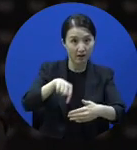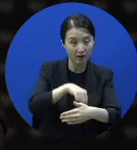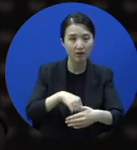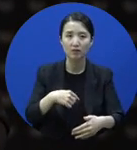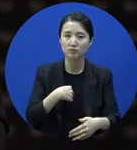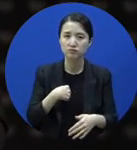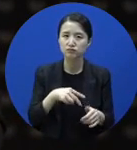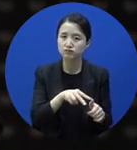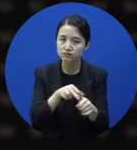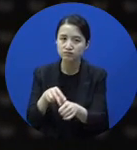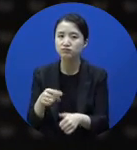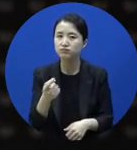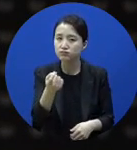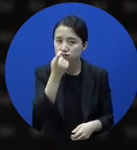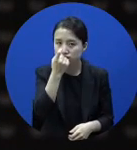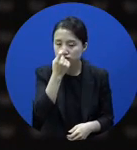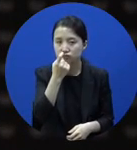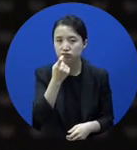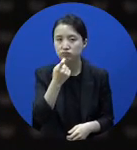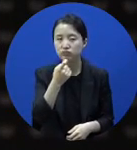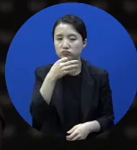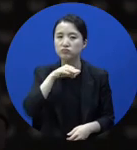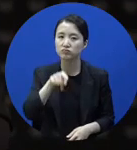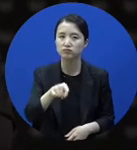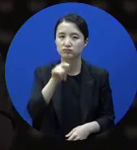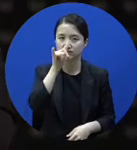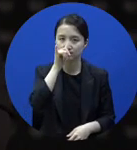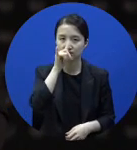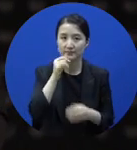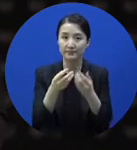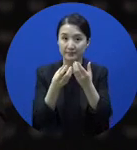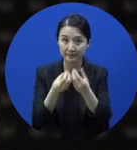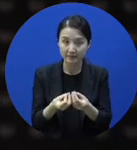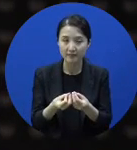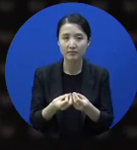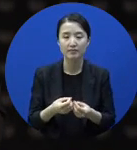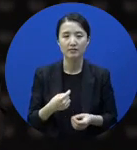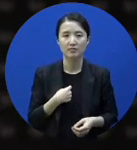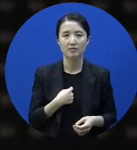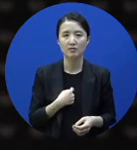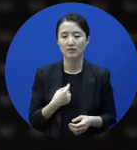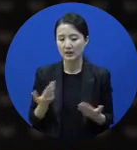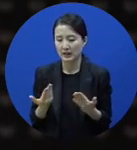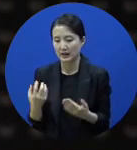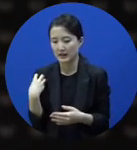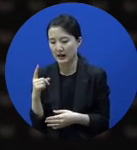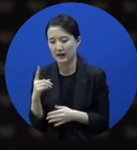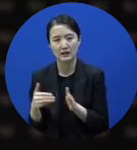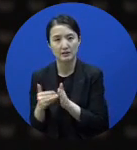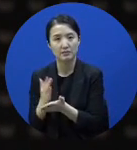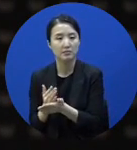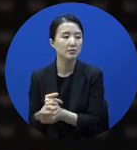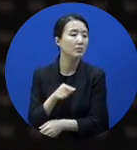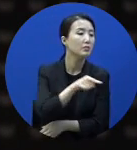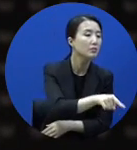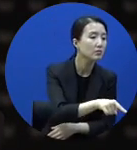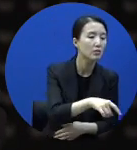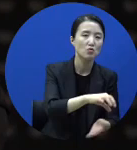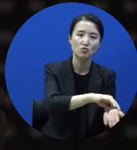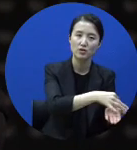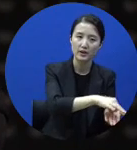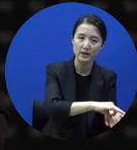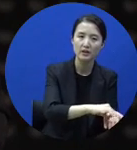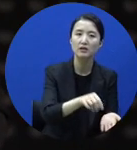또 다른 많은 전문가들이 각 팀에 갖고 있어요. 뭐 세무라든가 마케팅이라든가 기획이라든가 그런 수많은 어떤